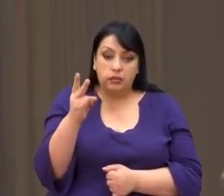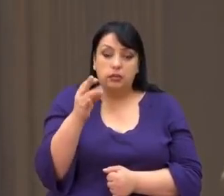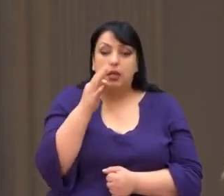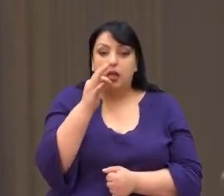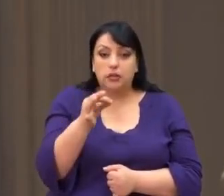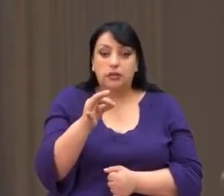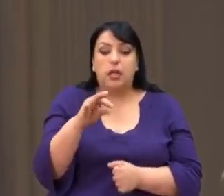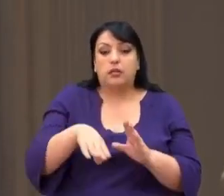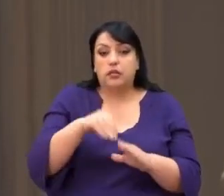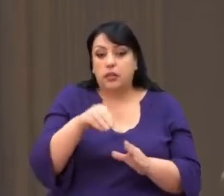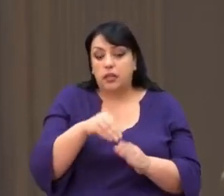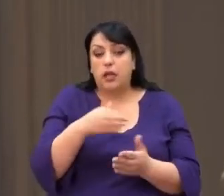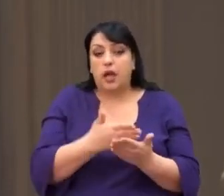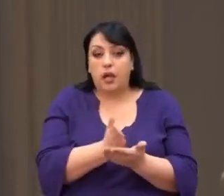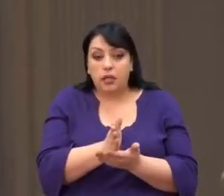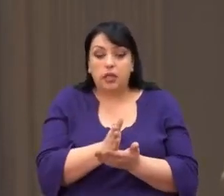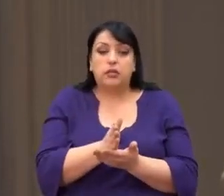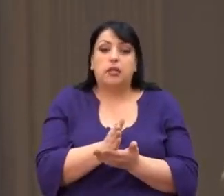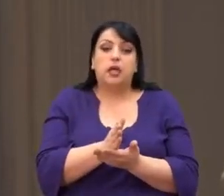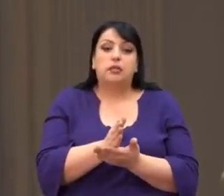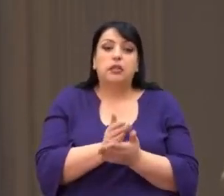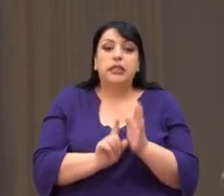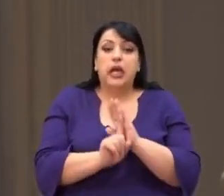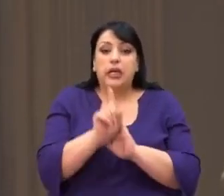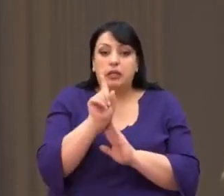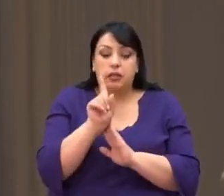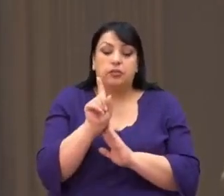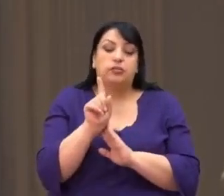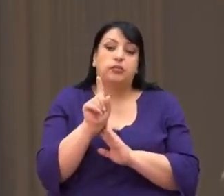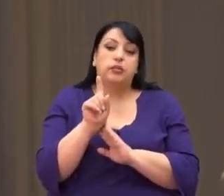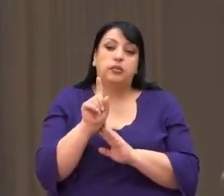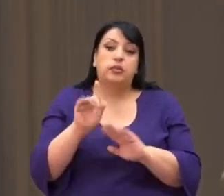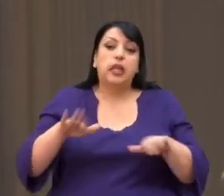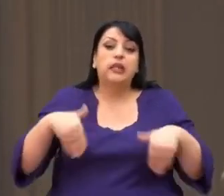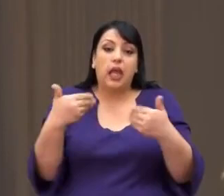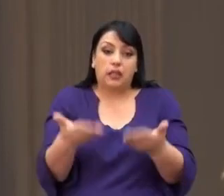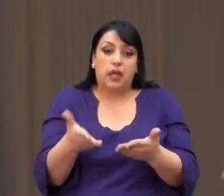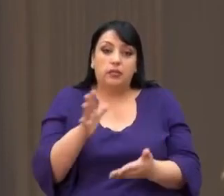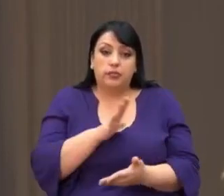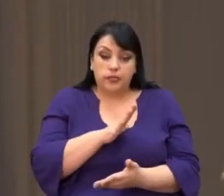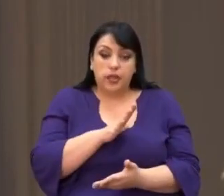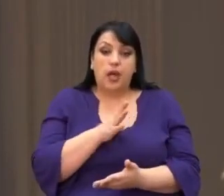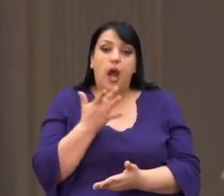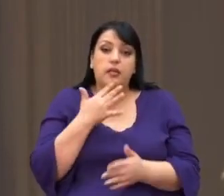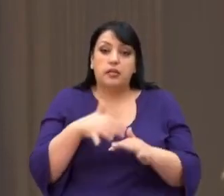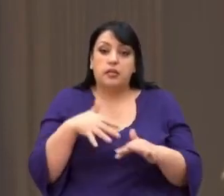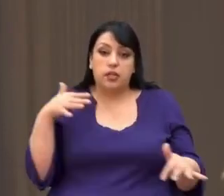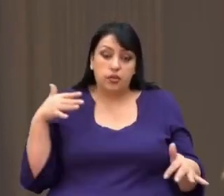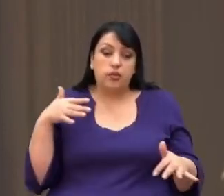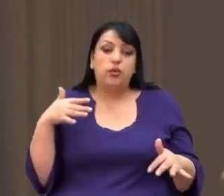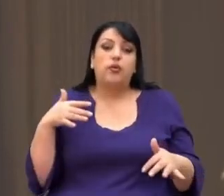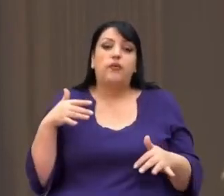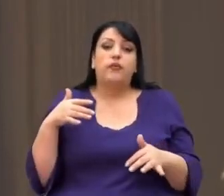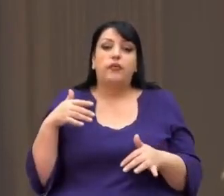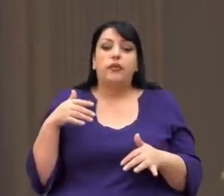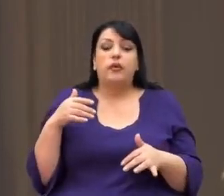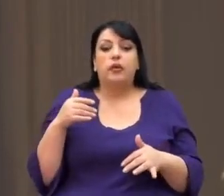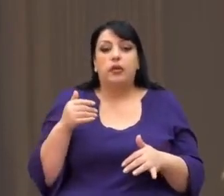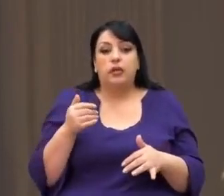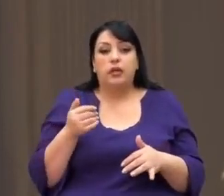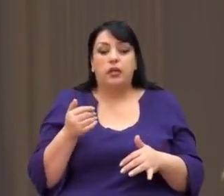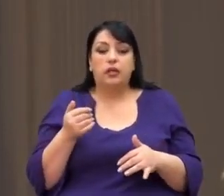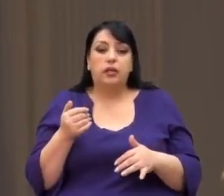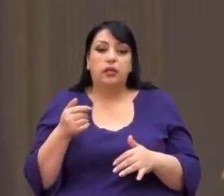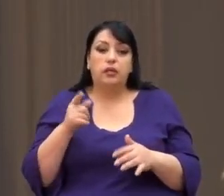հայաքվե քաղաքացիական նախաձեռնությունը ներկայացրել է ազգային ժողով օրենսդրական